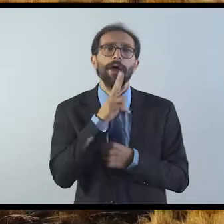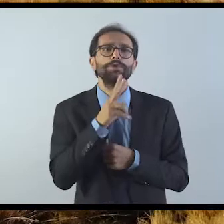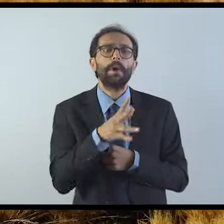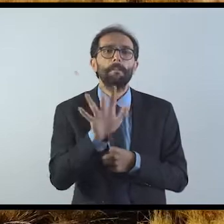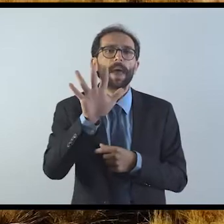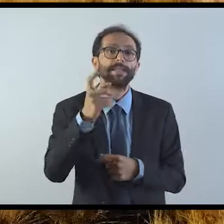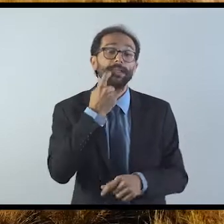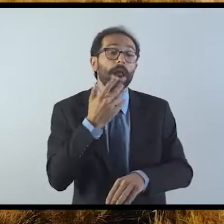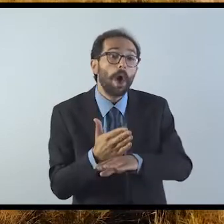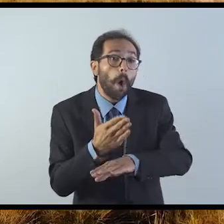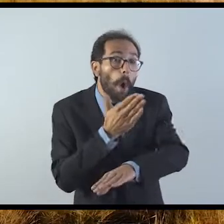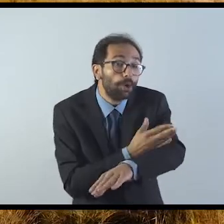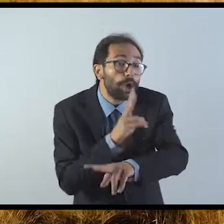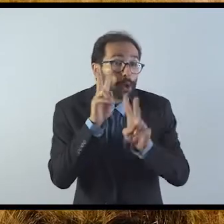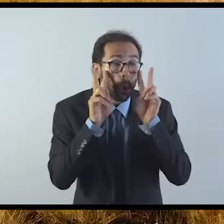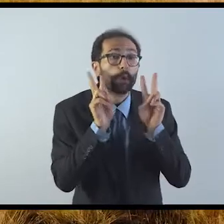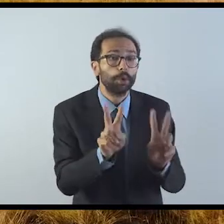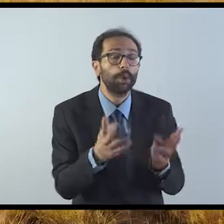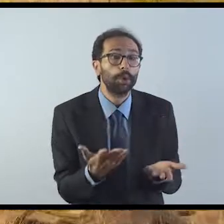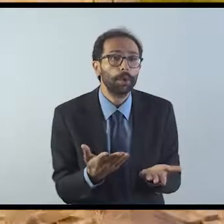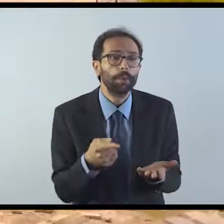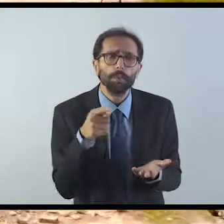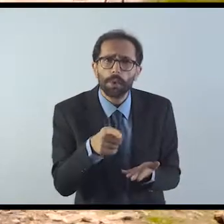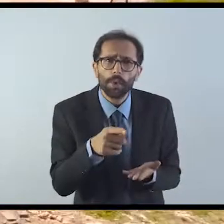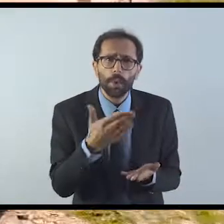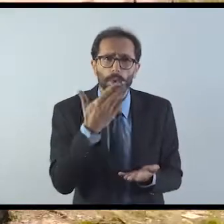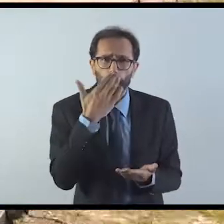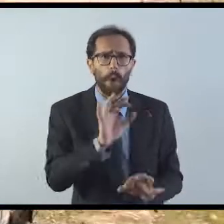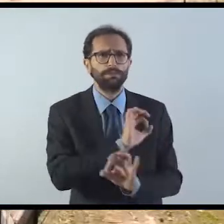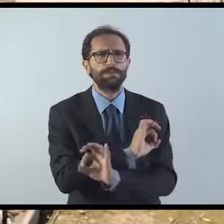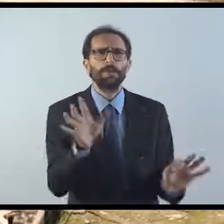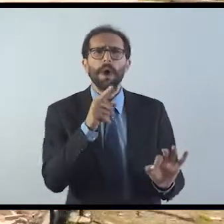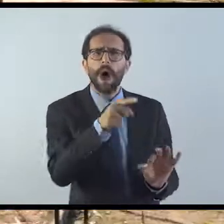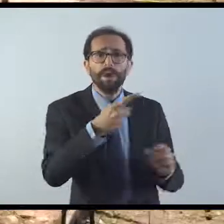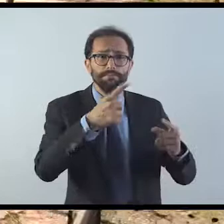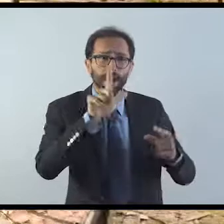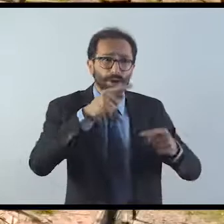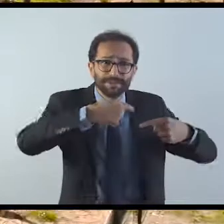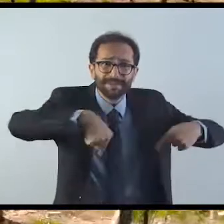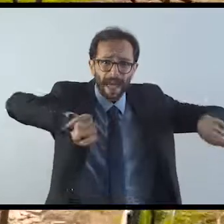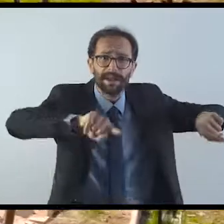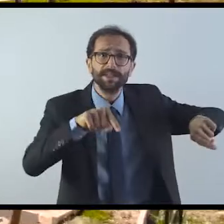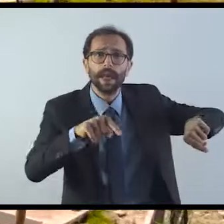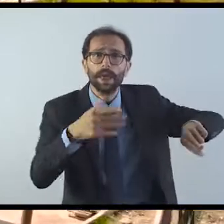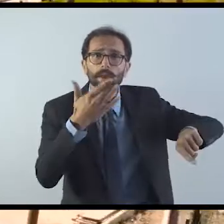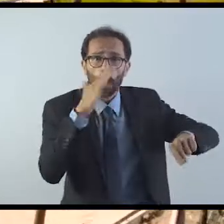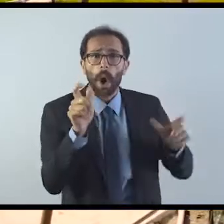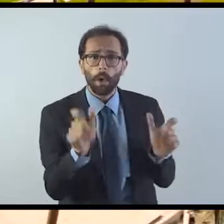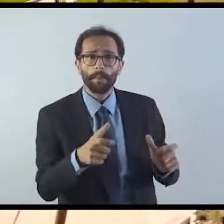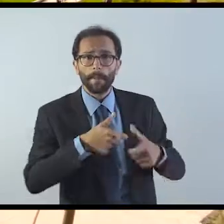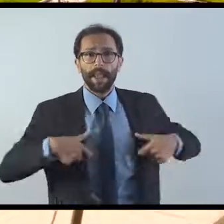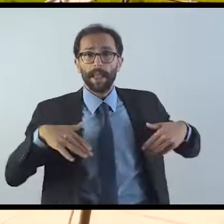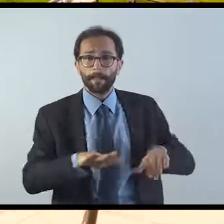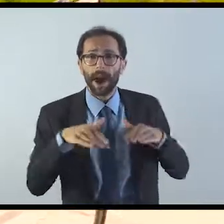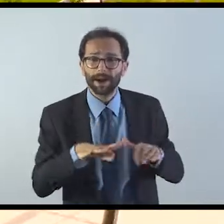bu doğa harikası ile Gönül çevresine doğa koruma ve milli parklar Genel Müdürlüğü tarafından hersekle